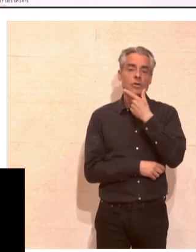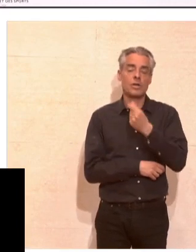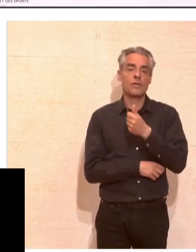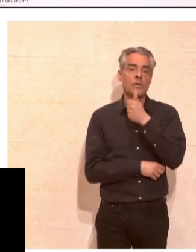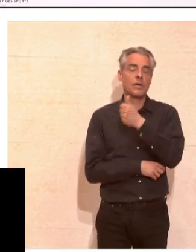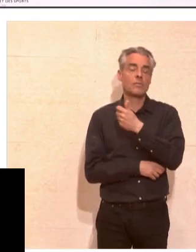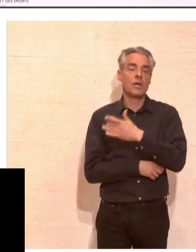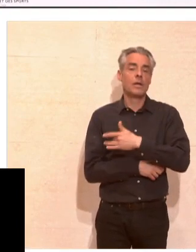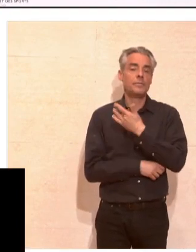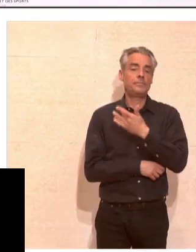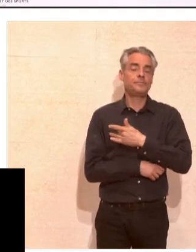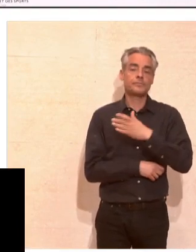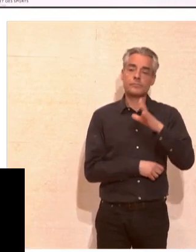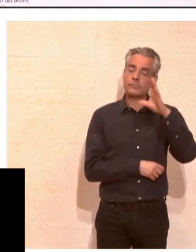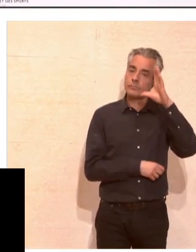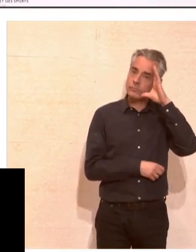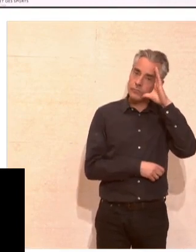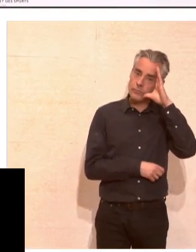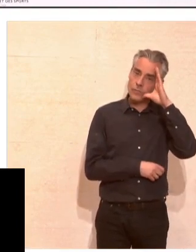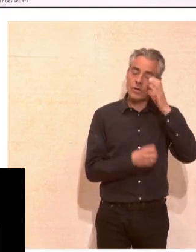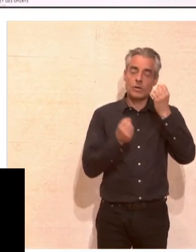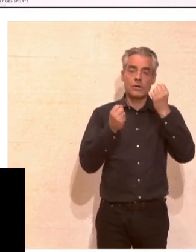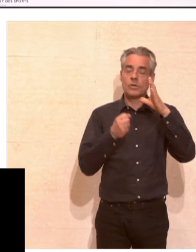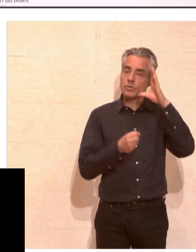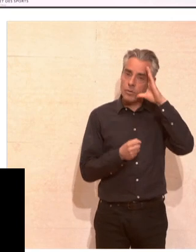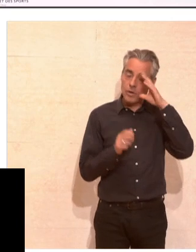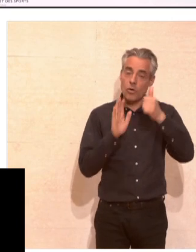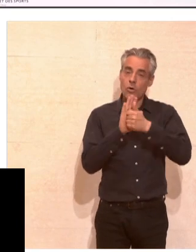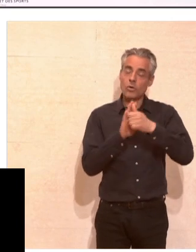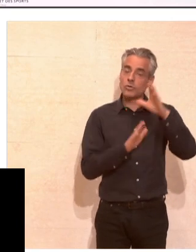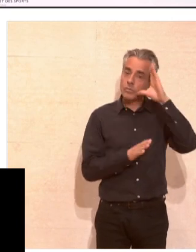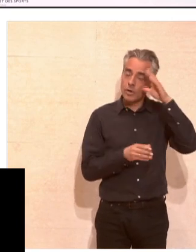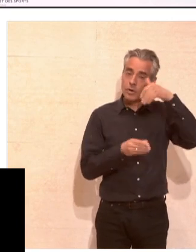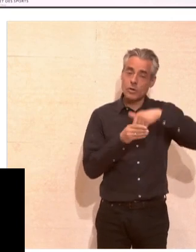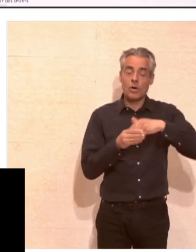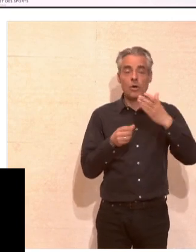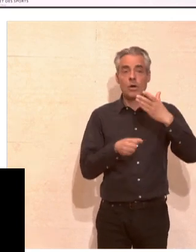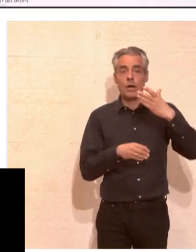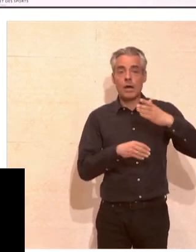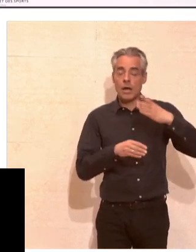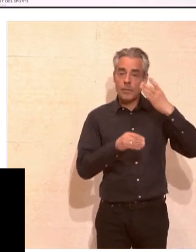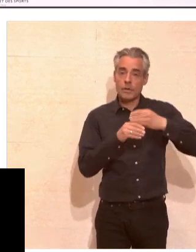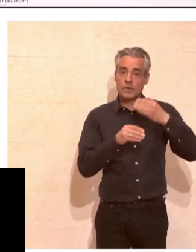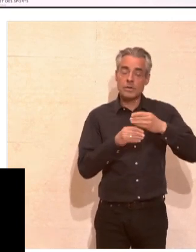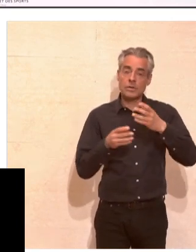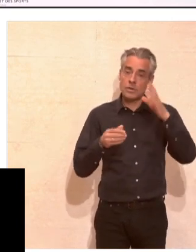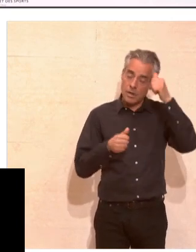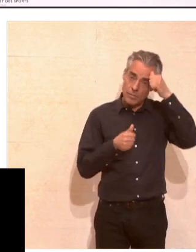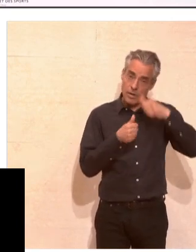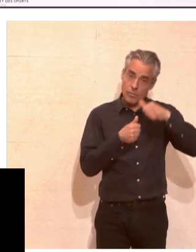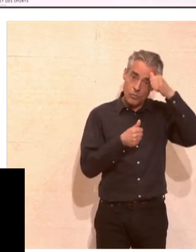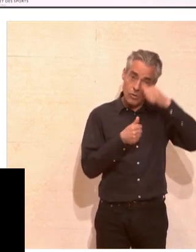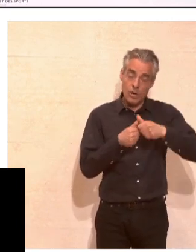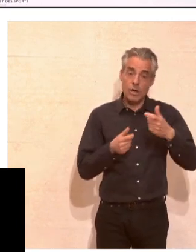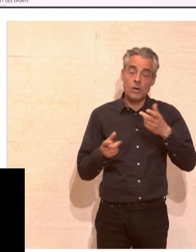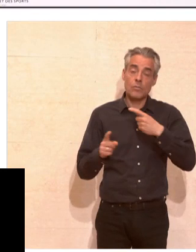plus particulièrement au sommeil, dans sa consolidation, le rôle du sommeil dans la consolidation de la mémoire et dans la régulation des émotions, et